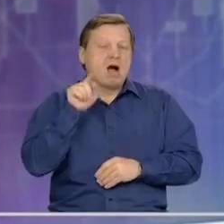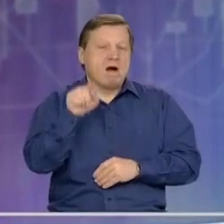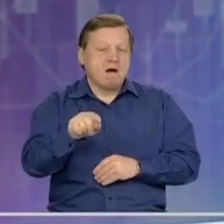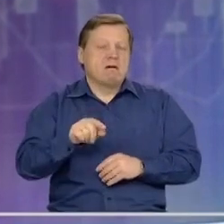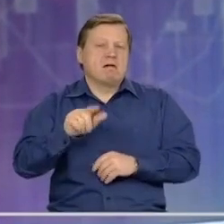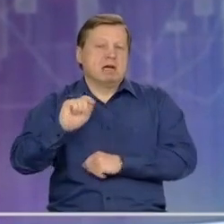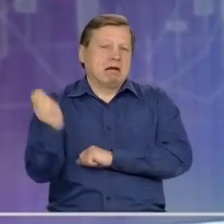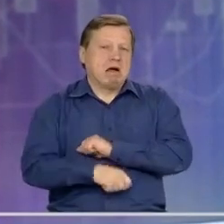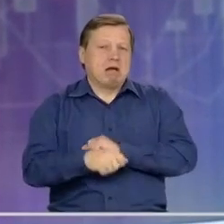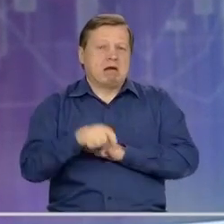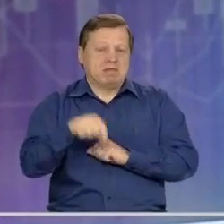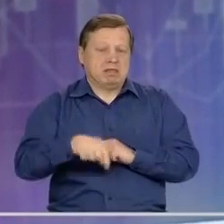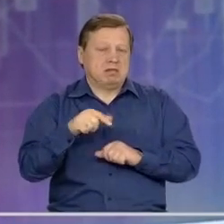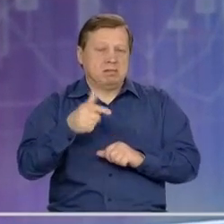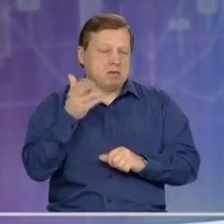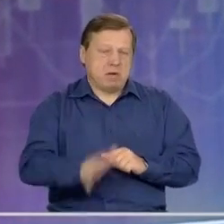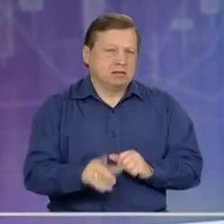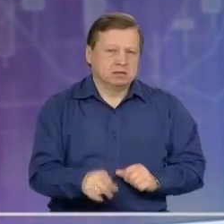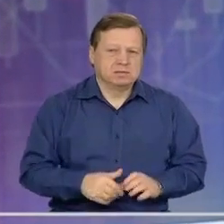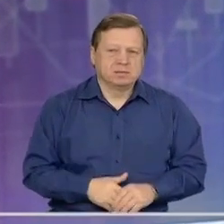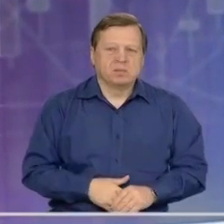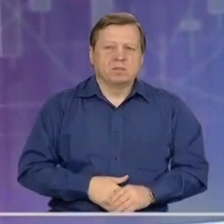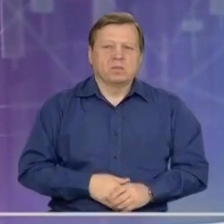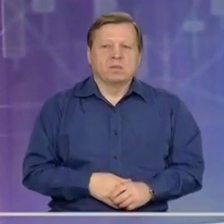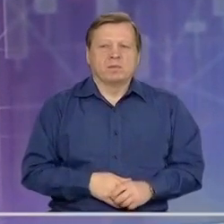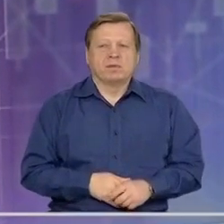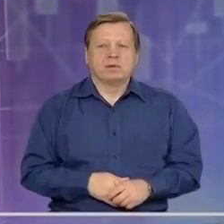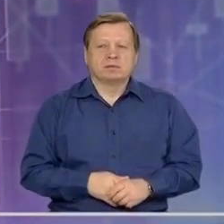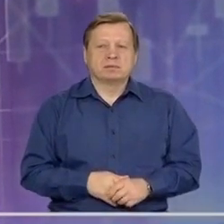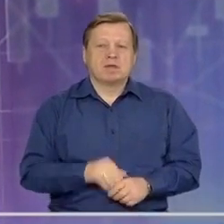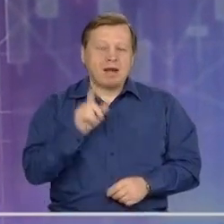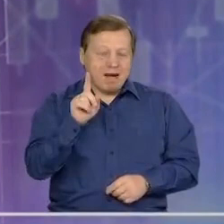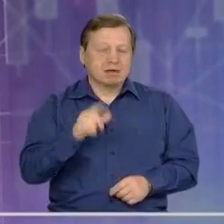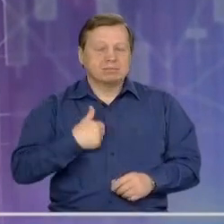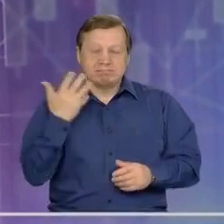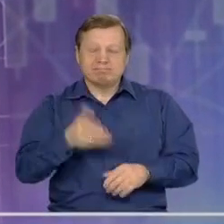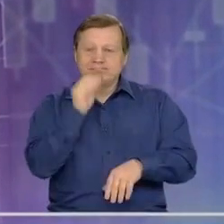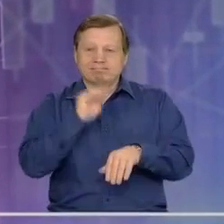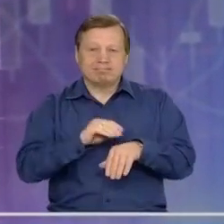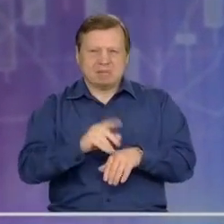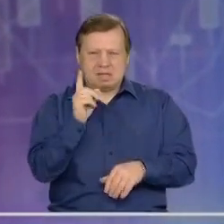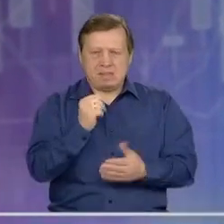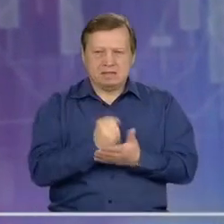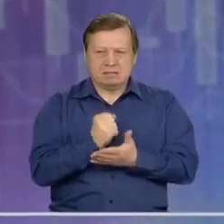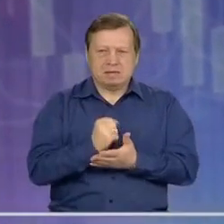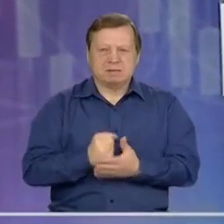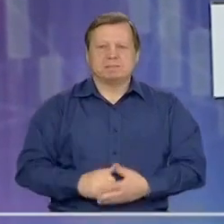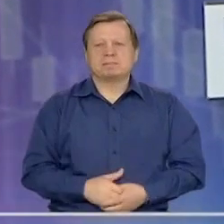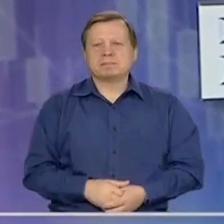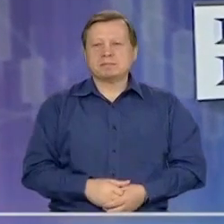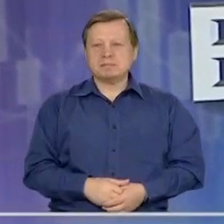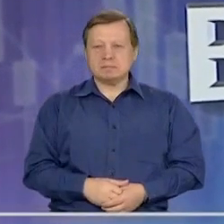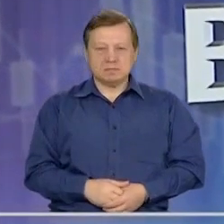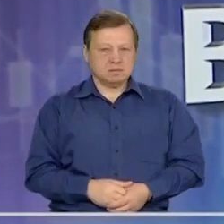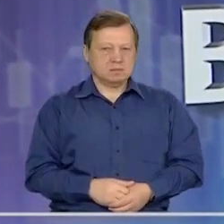którzy ten miesiąc poczekają, żeby dopełnić tych rozliczeń. Ale ja na jedną rzecz Państwu chciałem zwrócić uwagę, tutaj odsłonimy. To